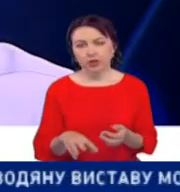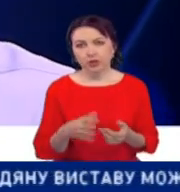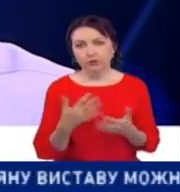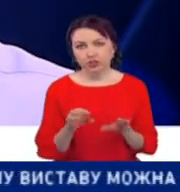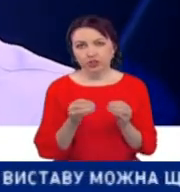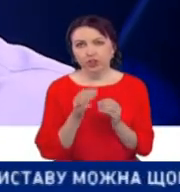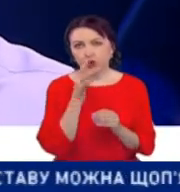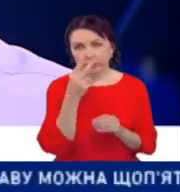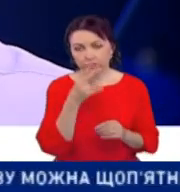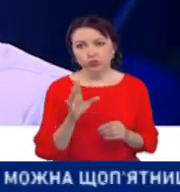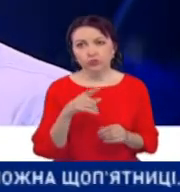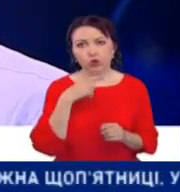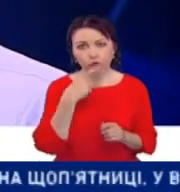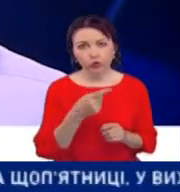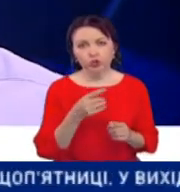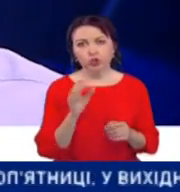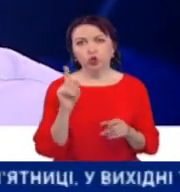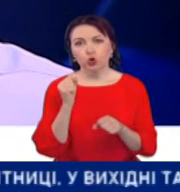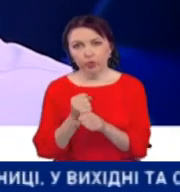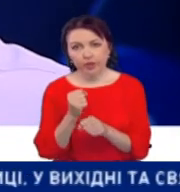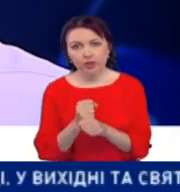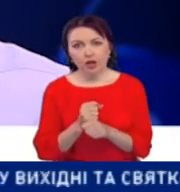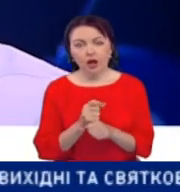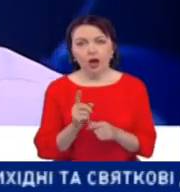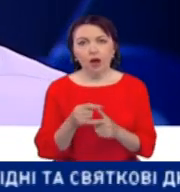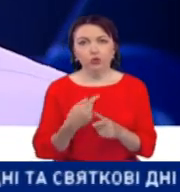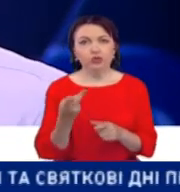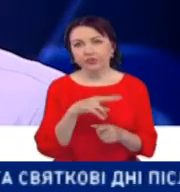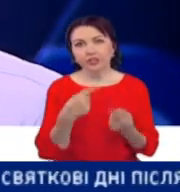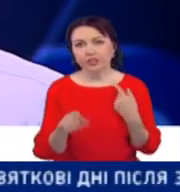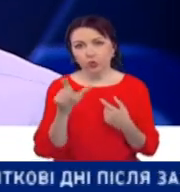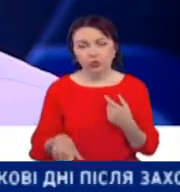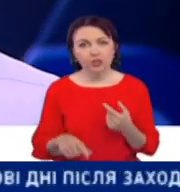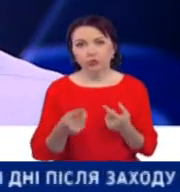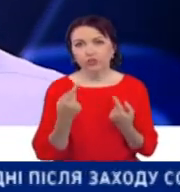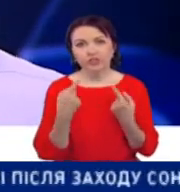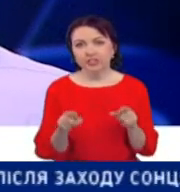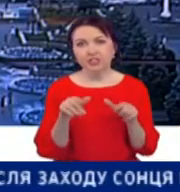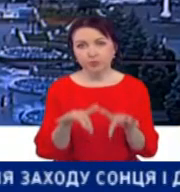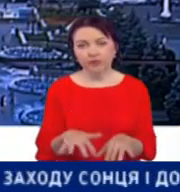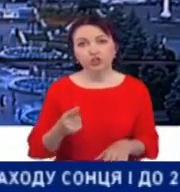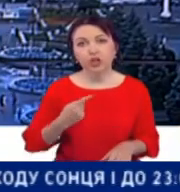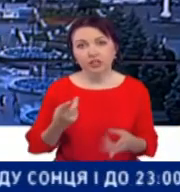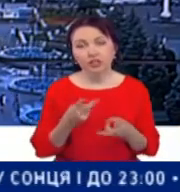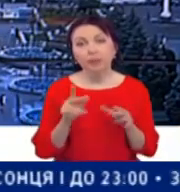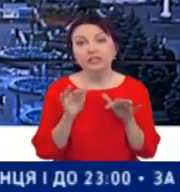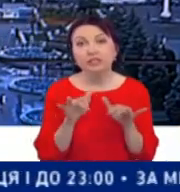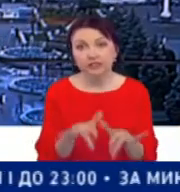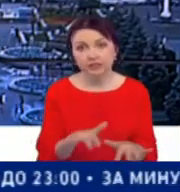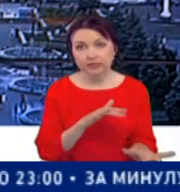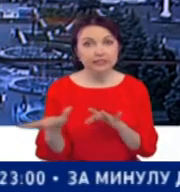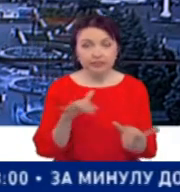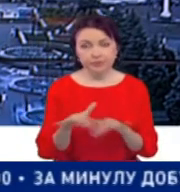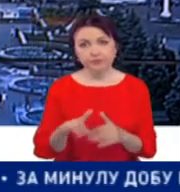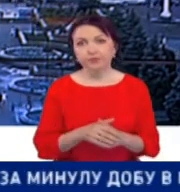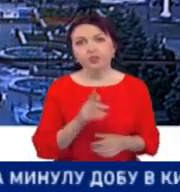що те, що говорять, і те, що роблять, це або дві різні людини, або дві різні справи. І тому чекати треба дій. Саме дій. Тому що